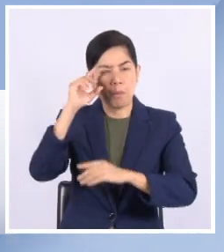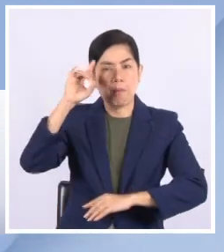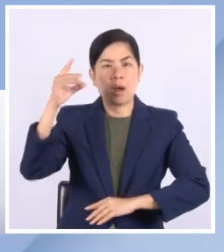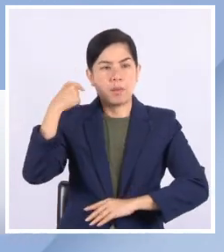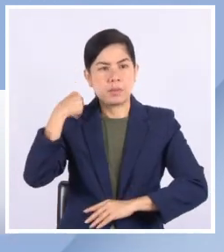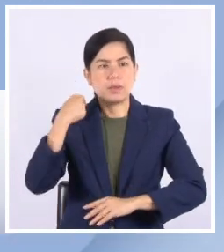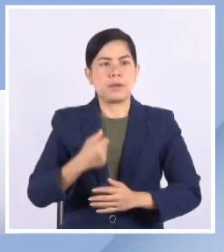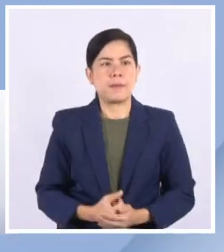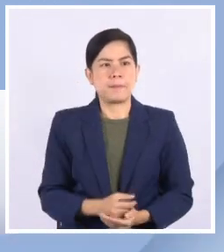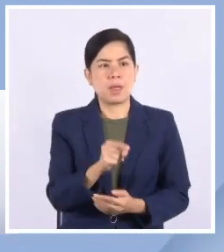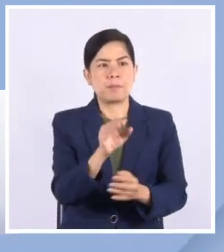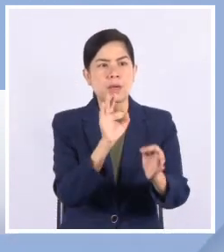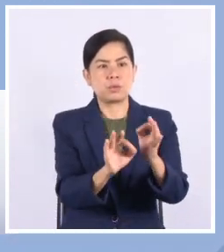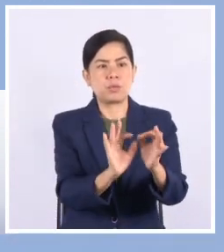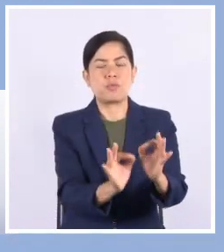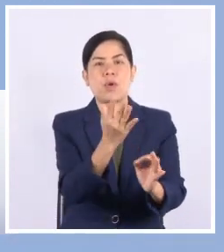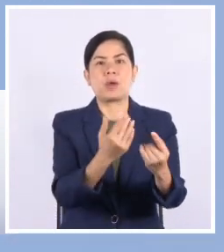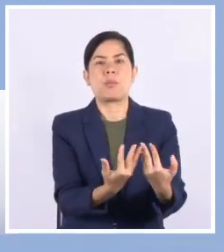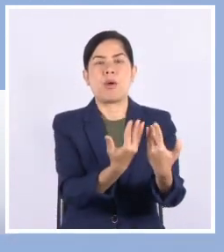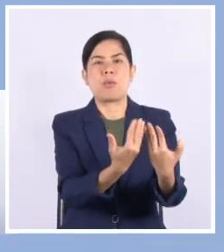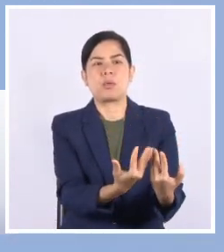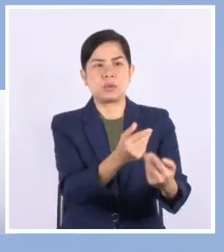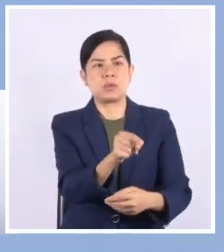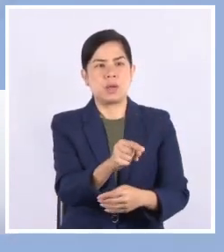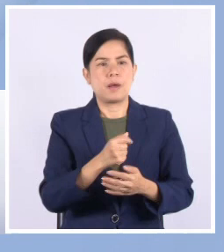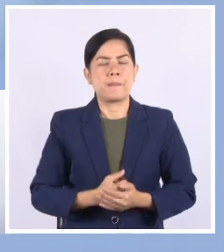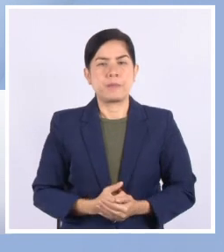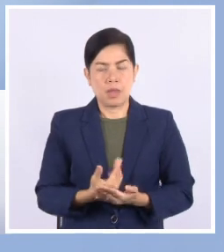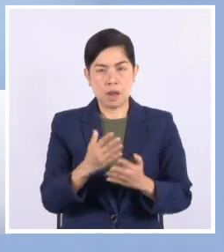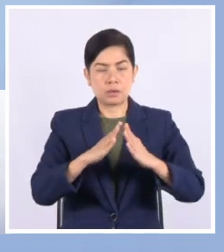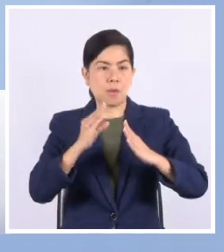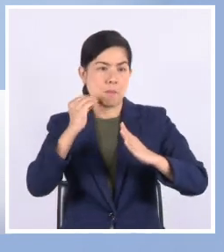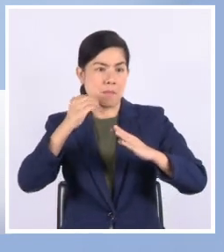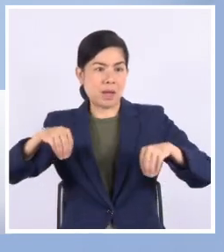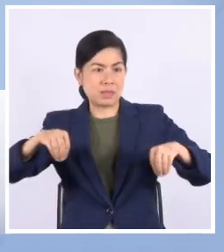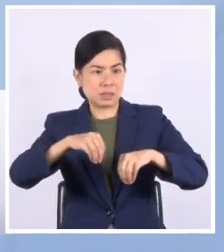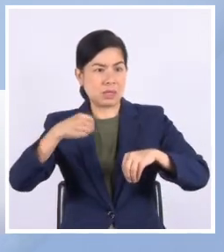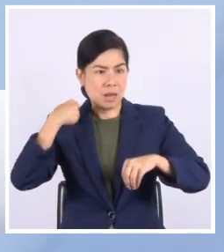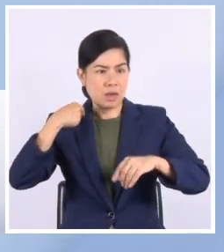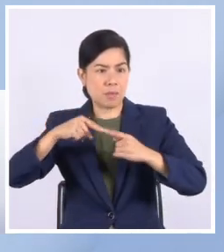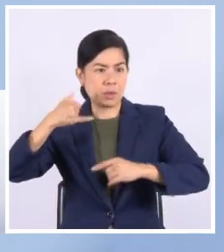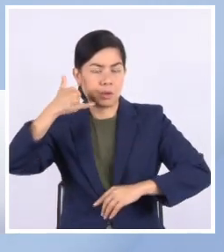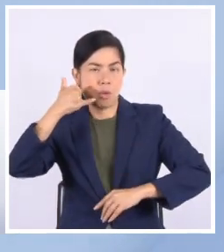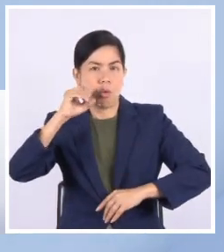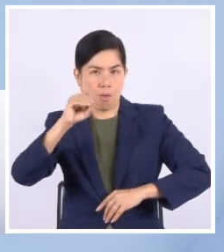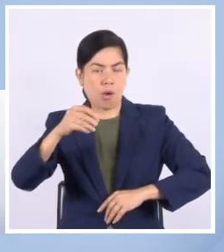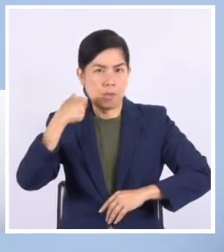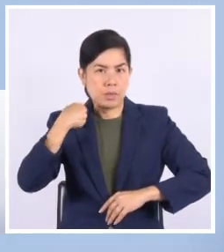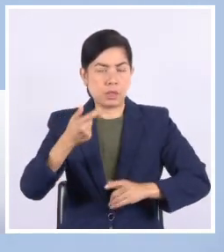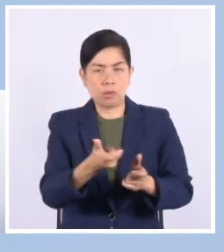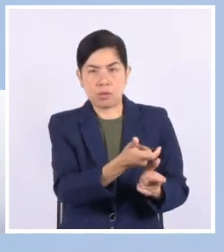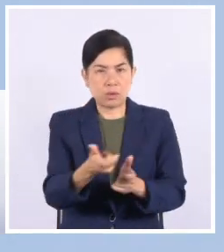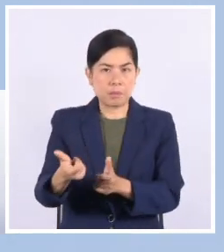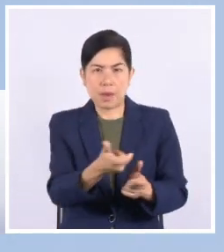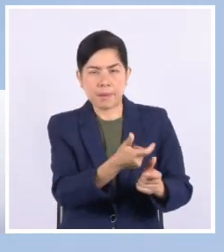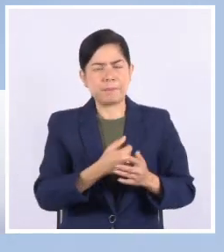ดีที่คนในครอบครัวเห็นรถดับเพลิงนะคะคือหมายถึงว่าแจ้งความกับเจ้าหน้าที่แจ้งรถดับเพลิงเข้ามาดับไฟพอไปสอบถามแนนทำไมแนน